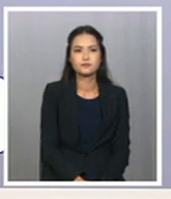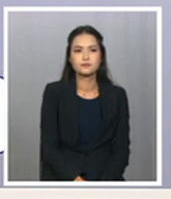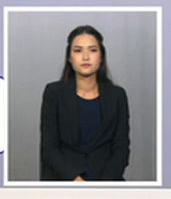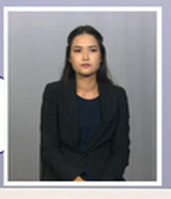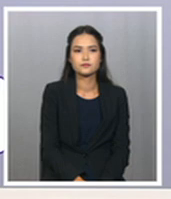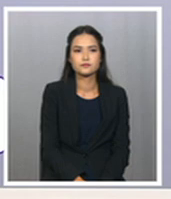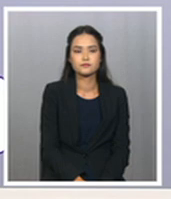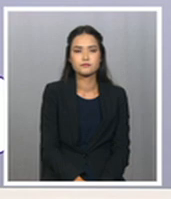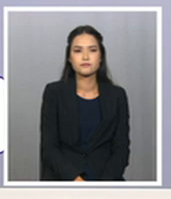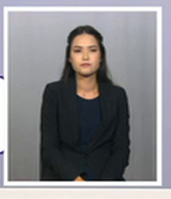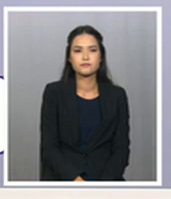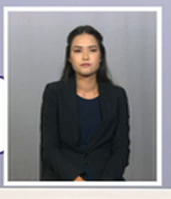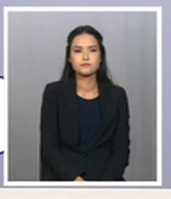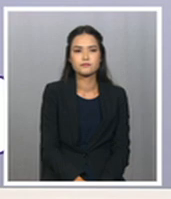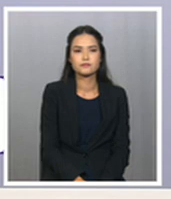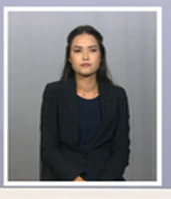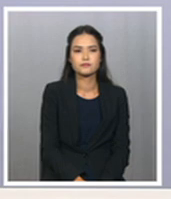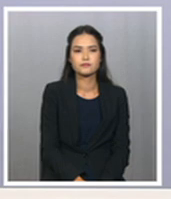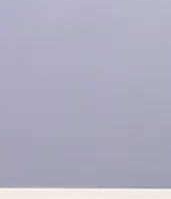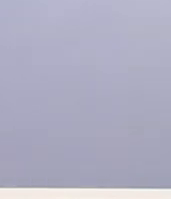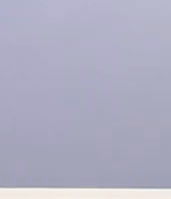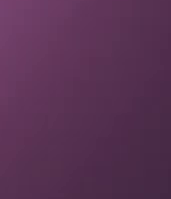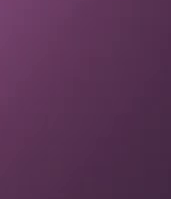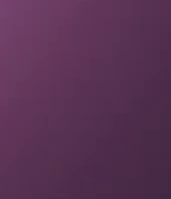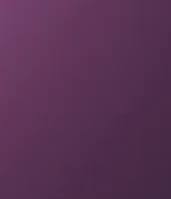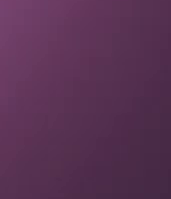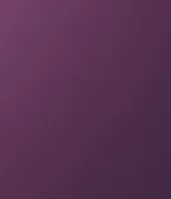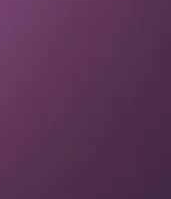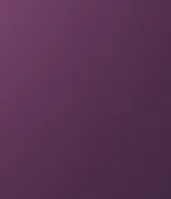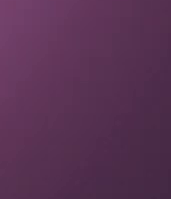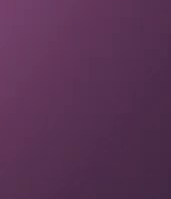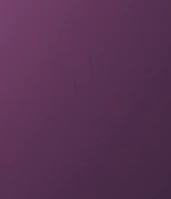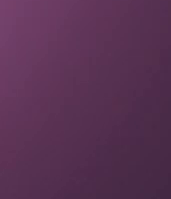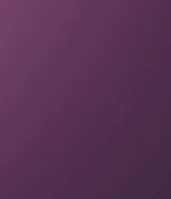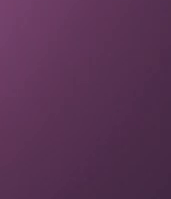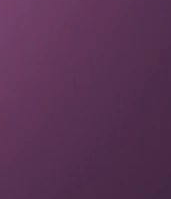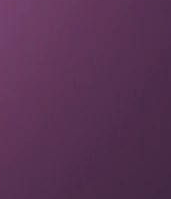Бүгінгі сабағымыз аяқталды. Сау болыңыздар.